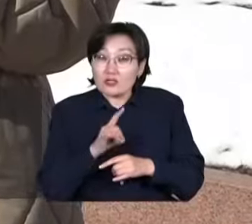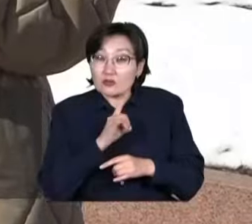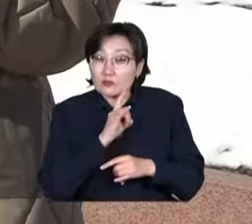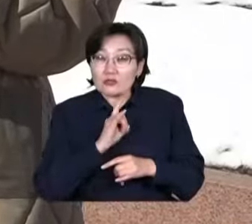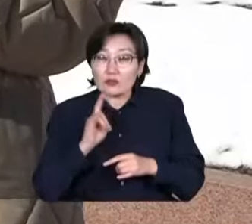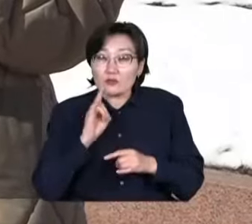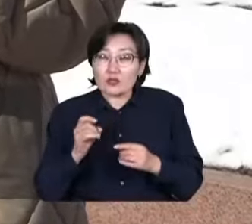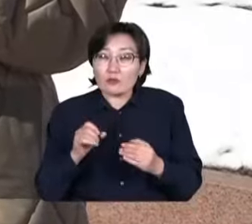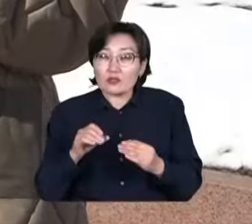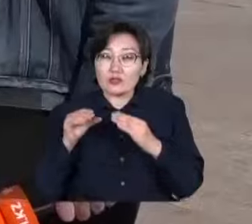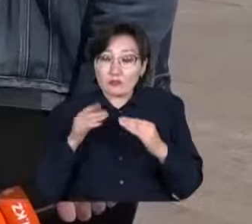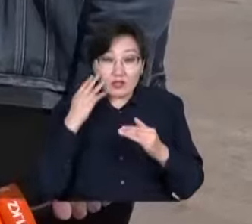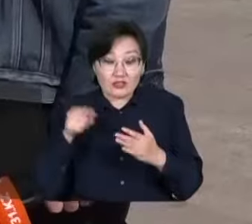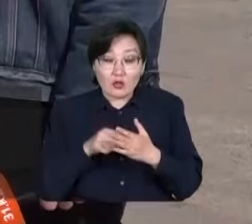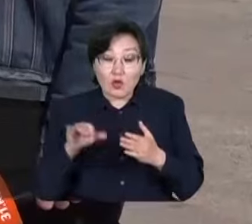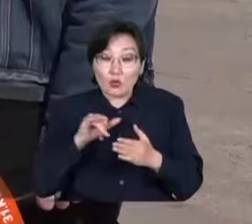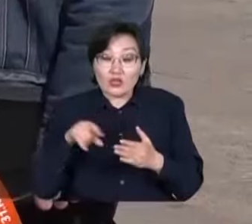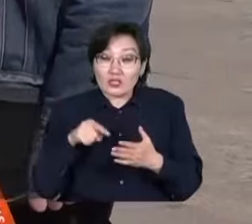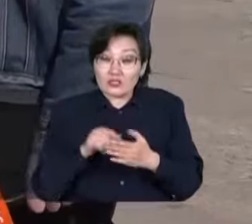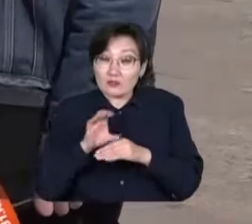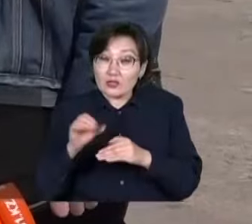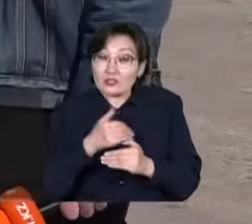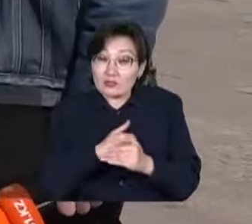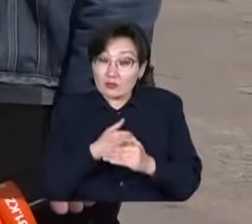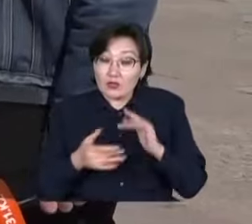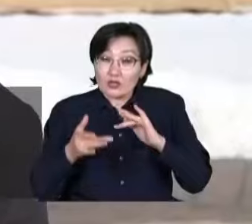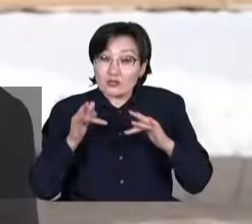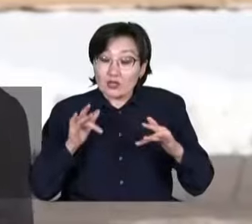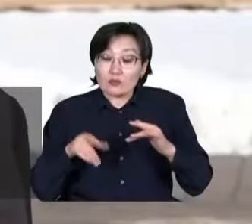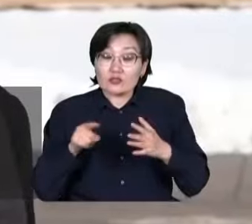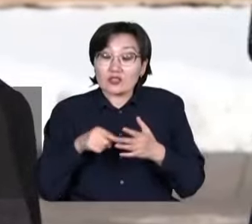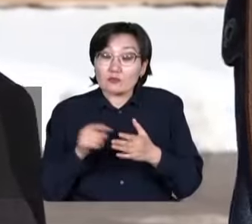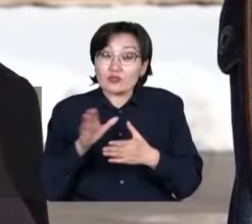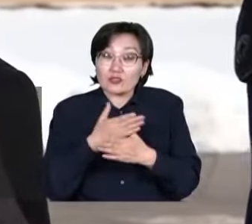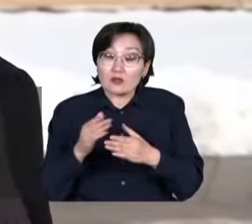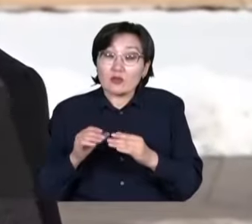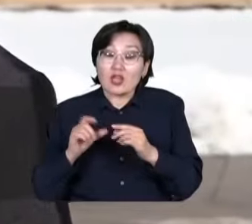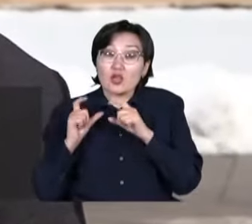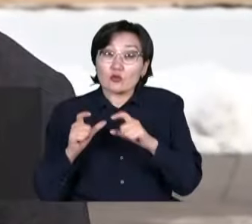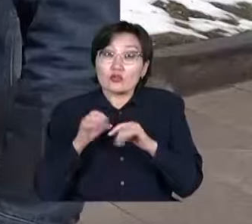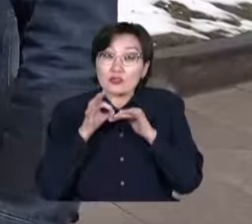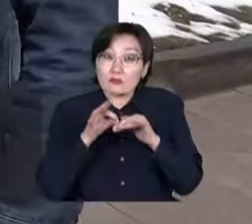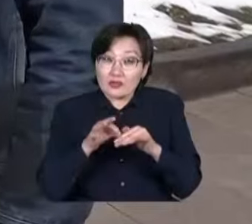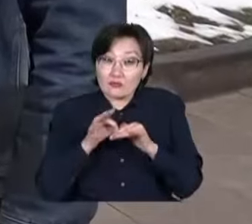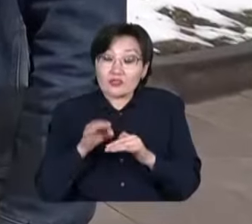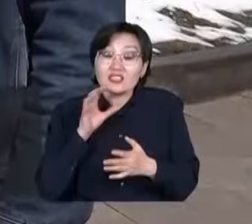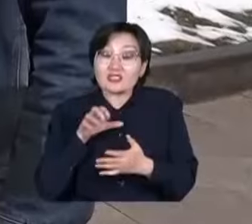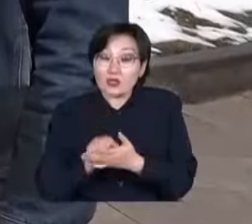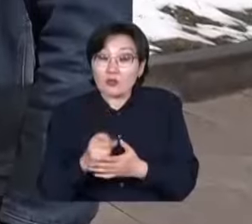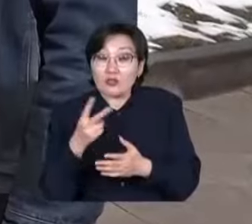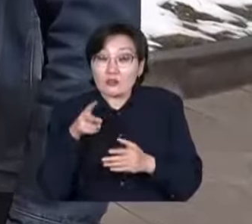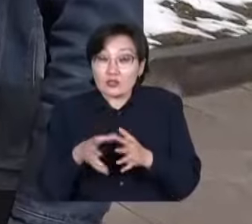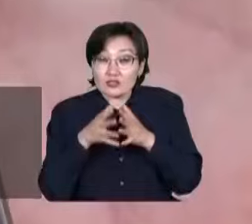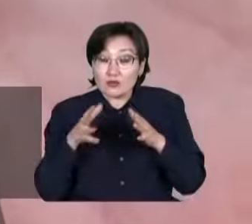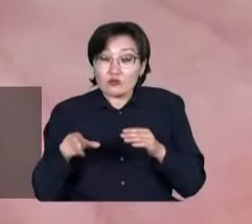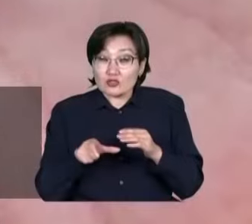жол талғамайтын көлігін Алматыдан Оралға жібергісі келген. Содан интернеттен қала арасында мүлік тасумен айналысатындарды жалдаған. Ал олар 2000 шақырымнан